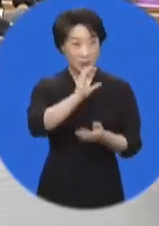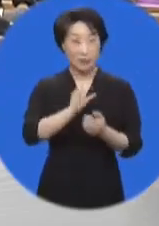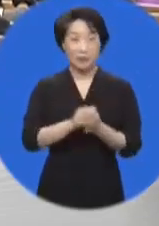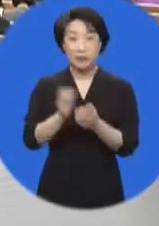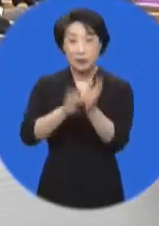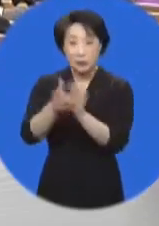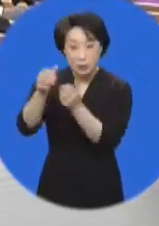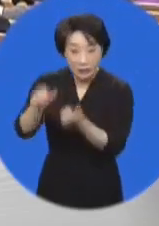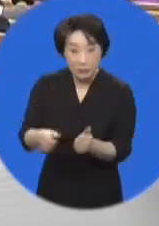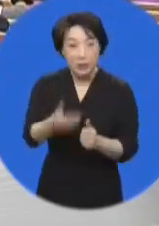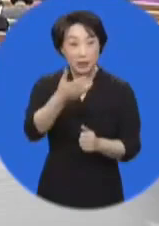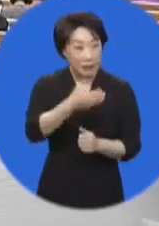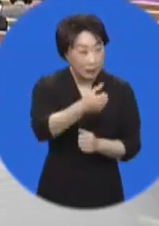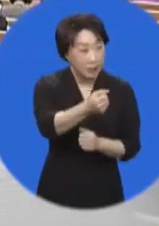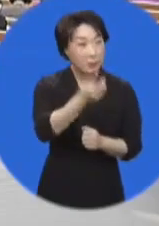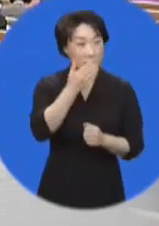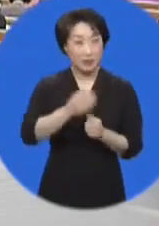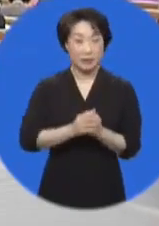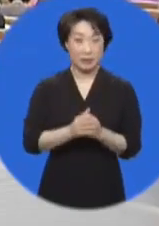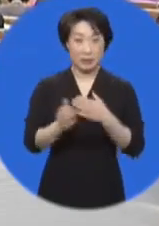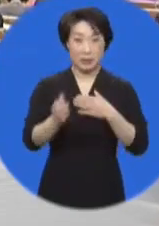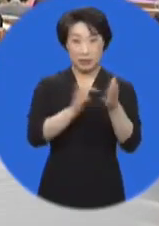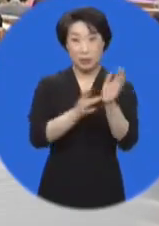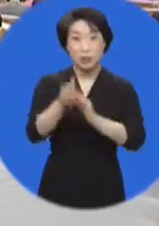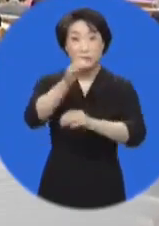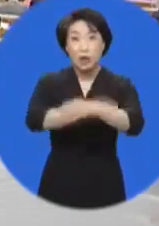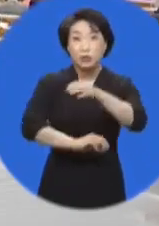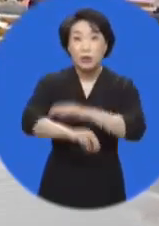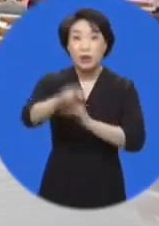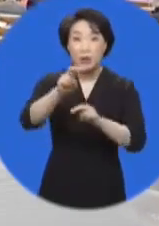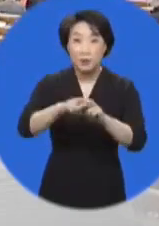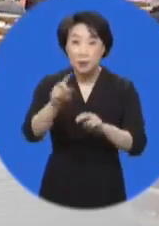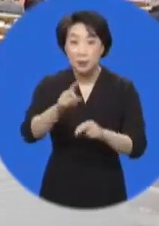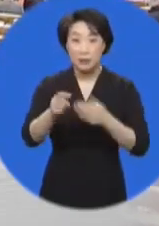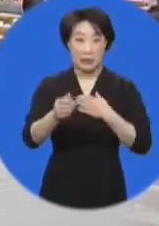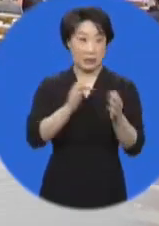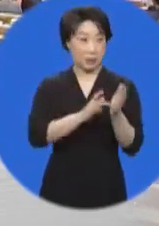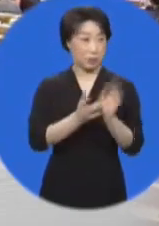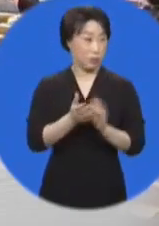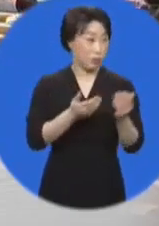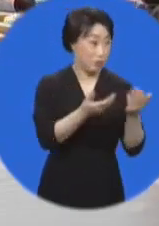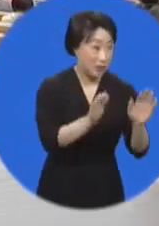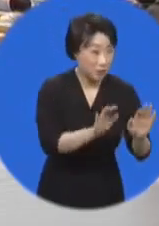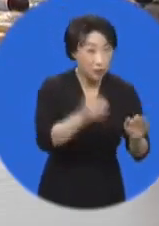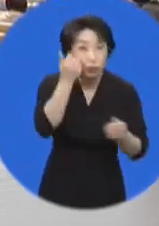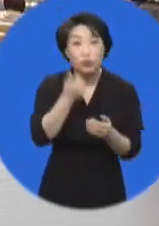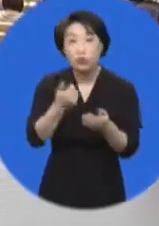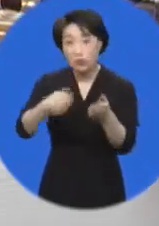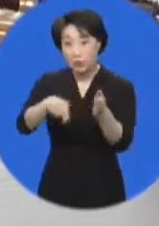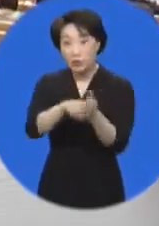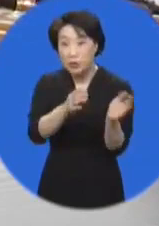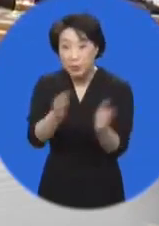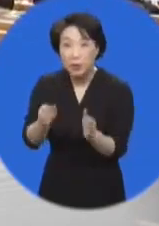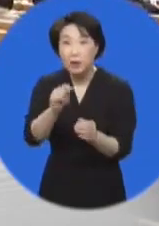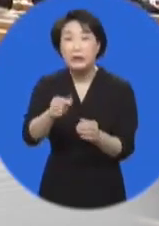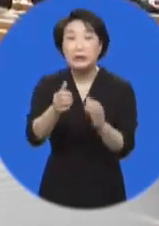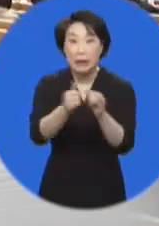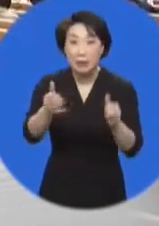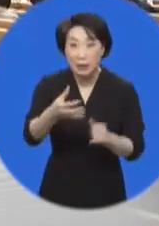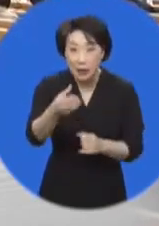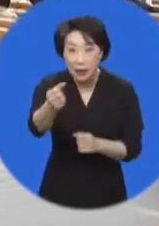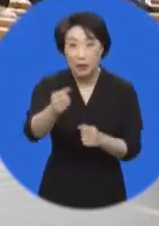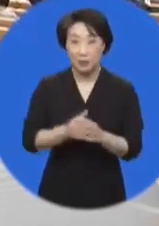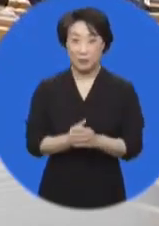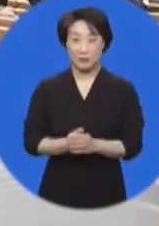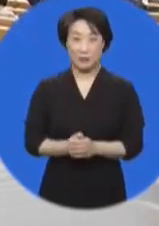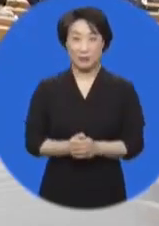마시며 나의 받는 침례를 받으려니와 내 좌우편에 앉는 것은 나의 줄 것이 아니라 누구를 위하여 예비되었 든지 그들이